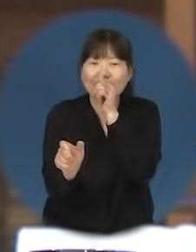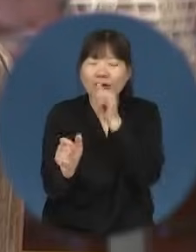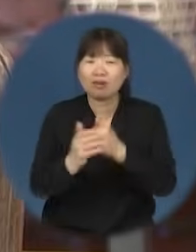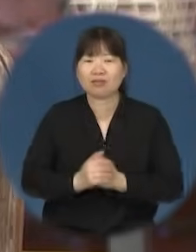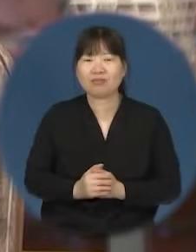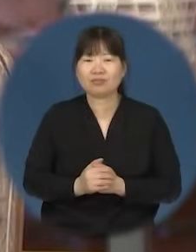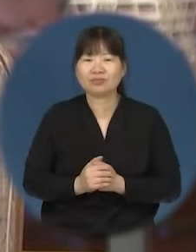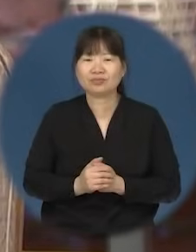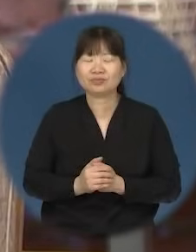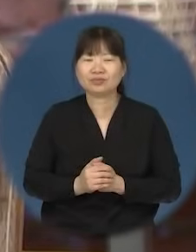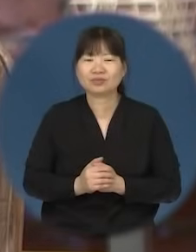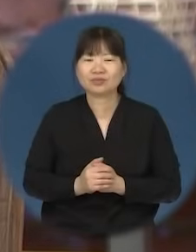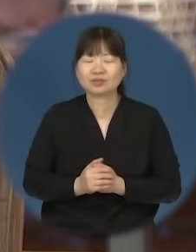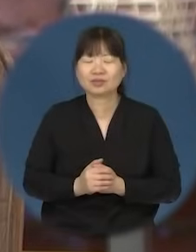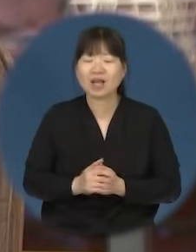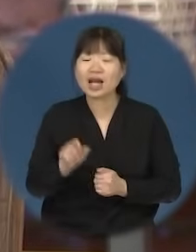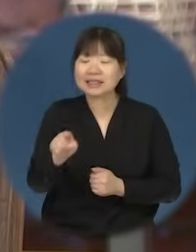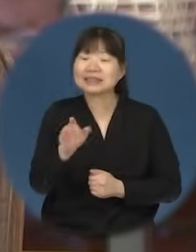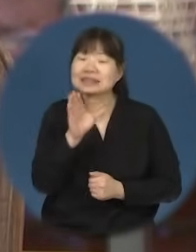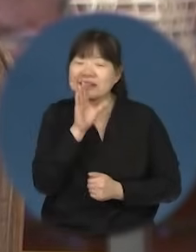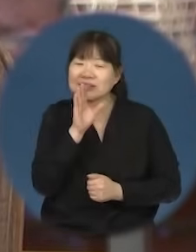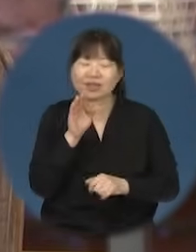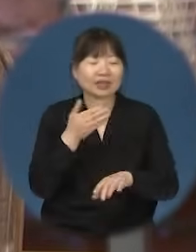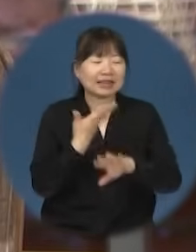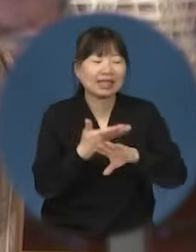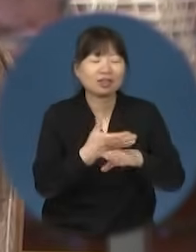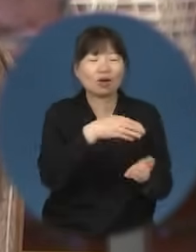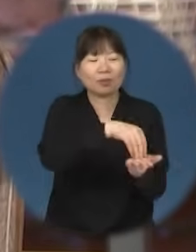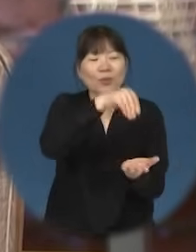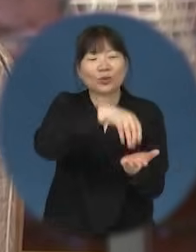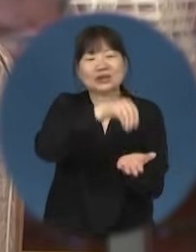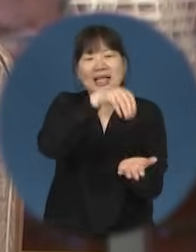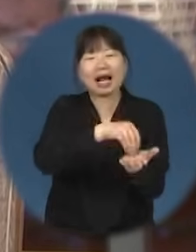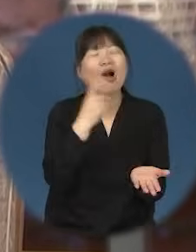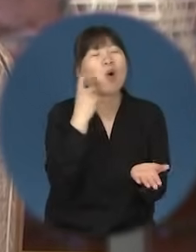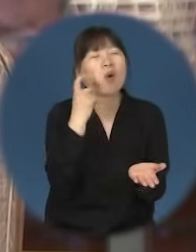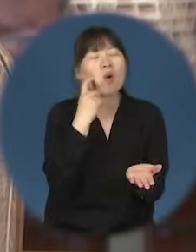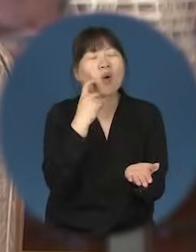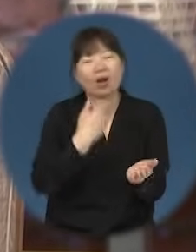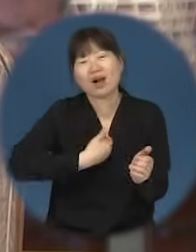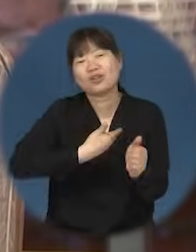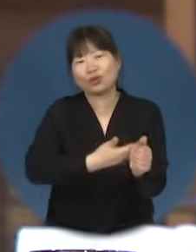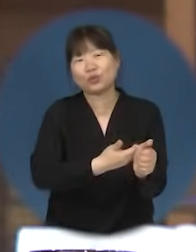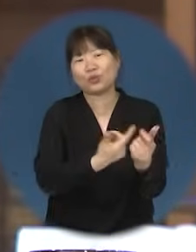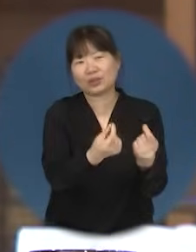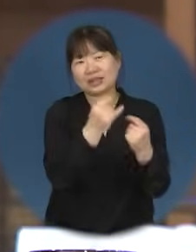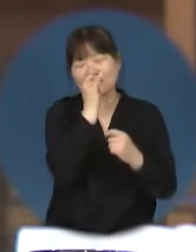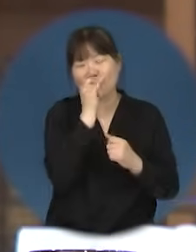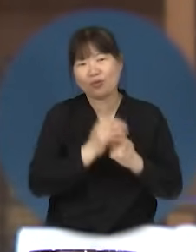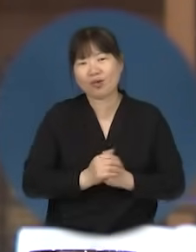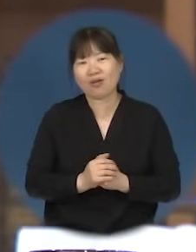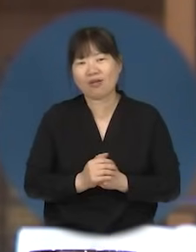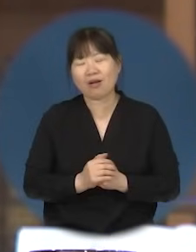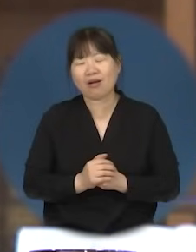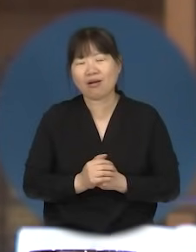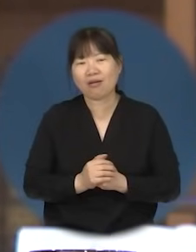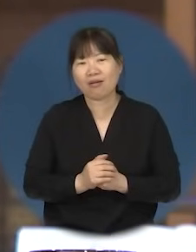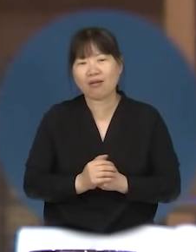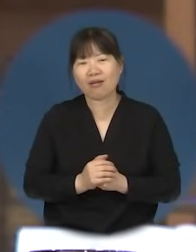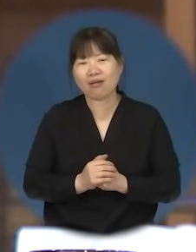파일인데 이게 진본이고 다른 거는 다 사본이에요 라고 말하는 거거든요. 아, 그거는